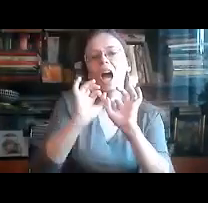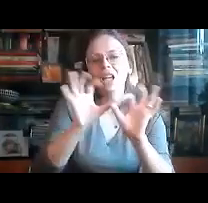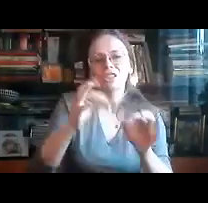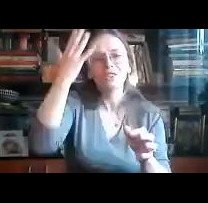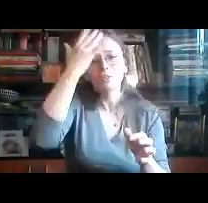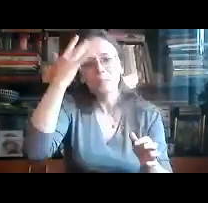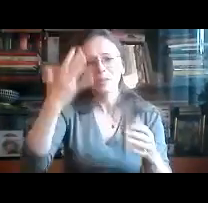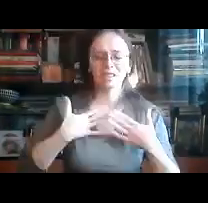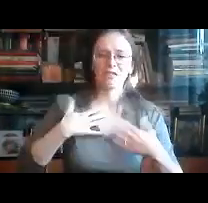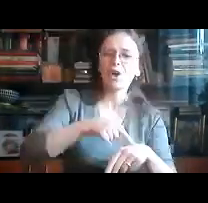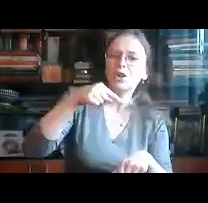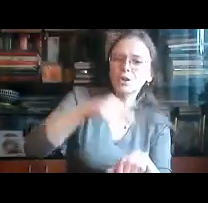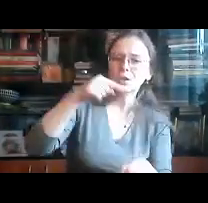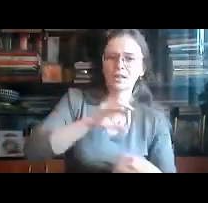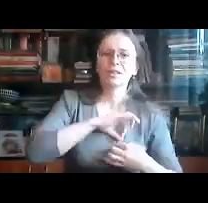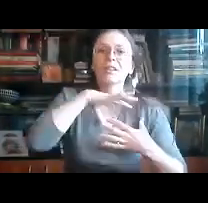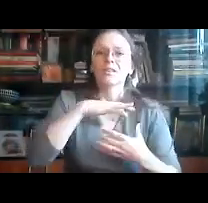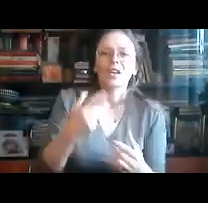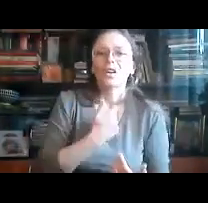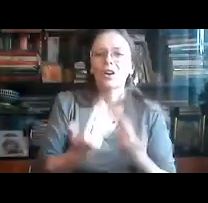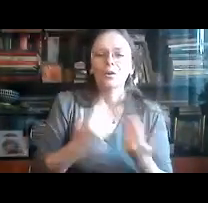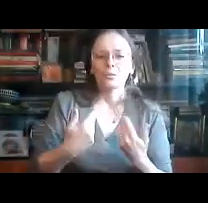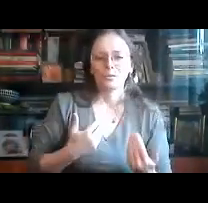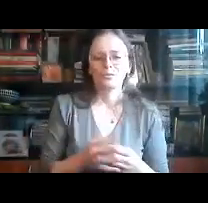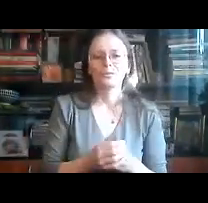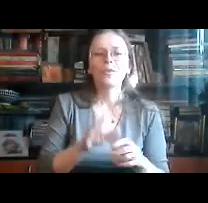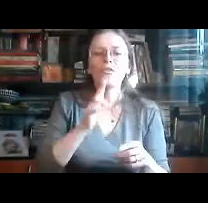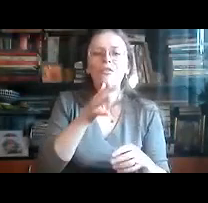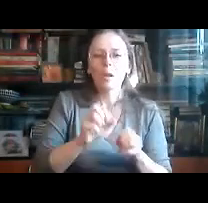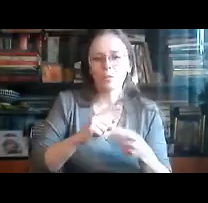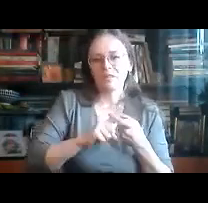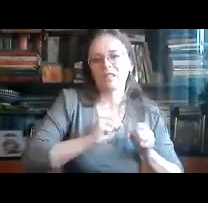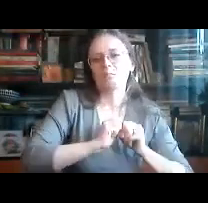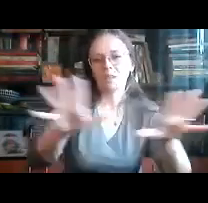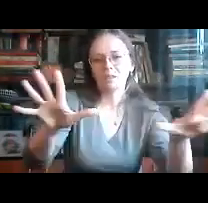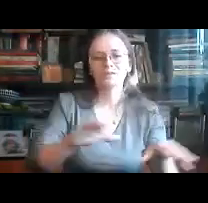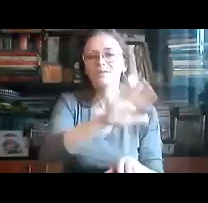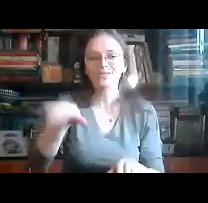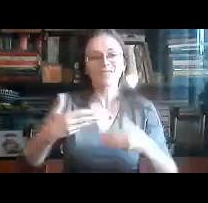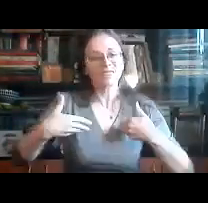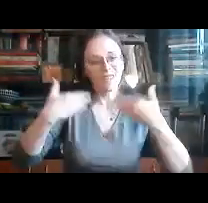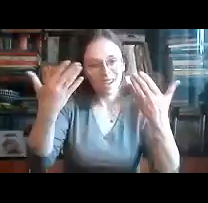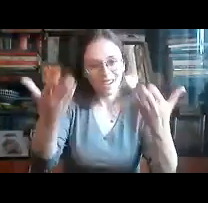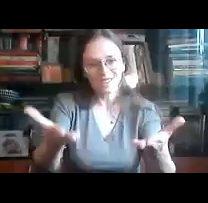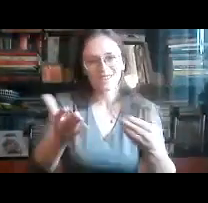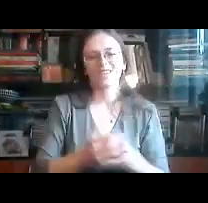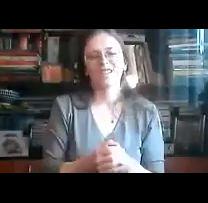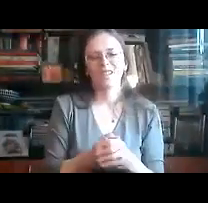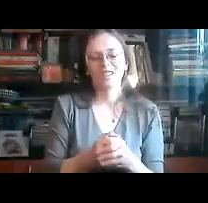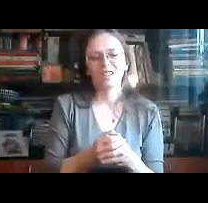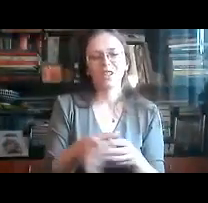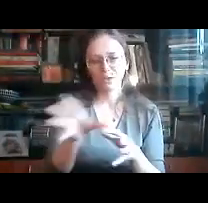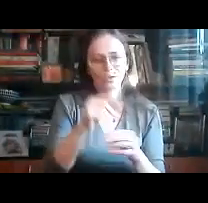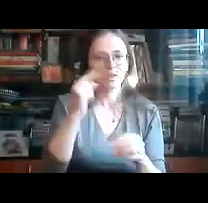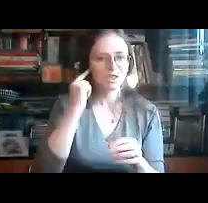театра во время пандемии. Да, ну здравствуйте всем, с кем еще не здоровался. Меня слышно, да? Да,